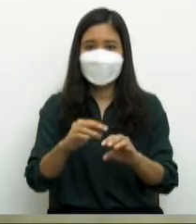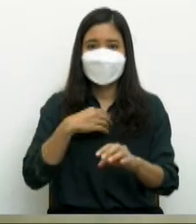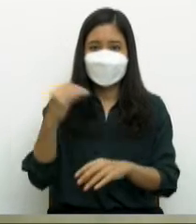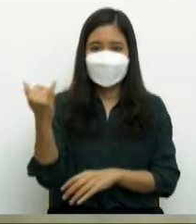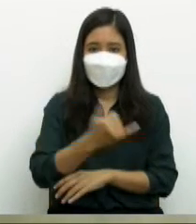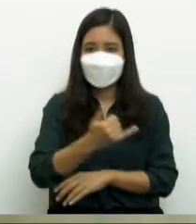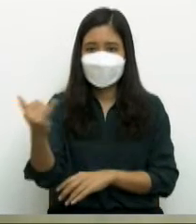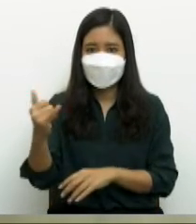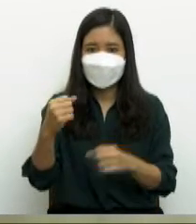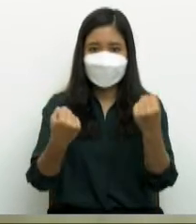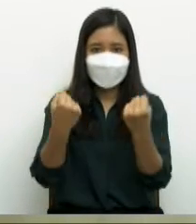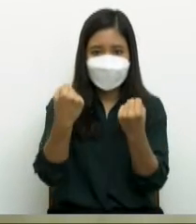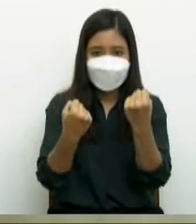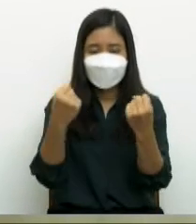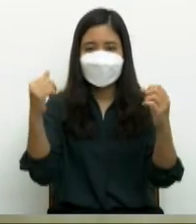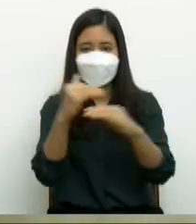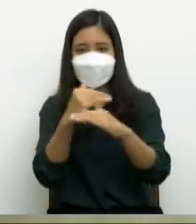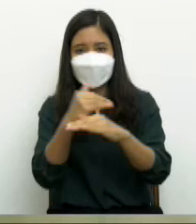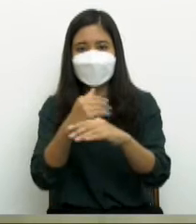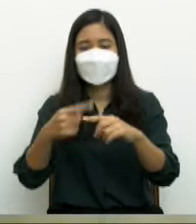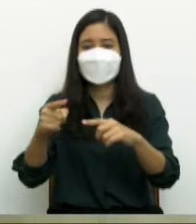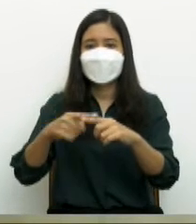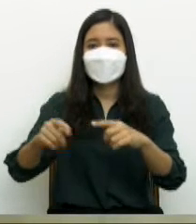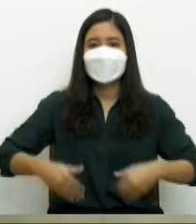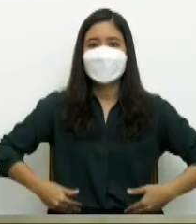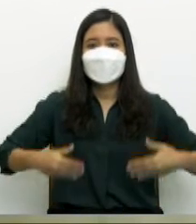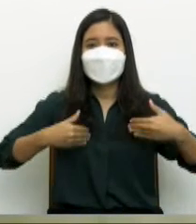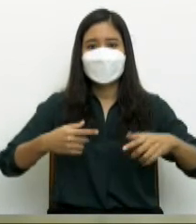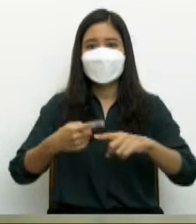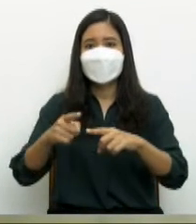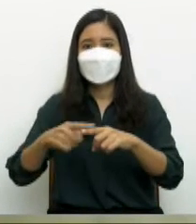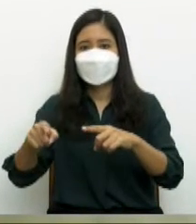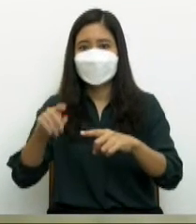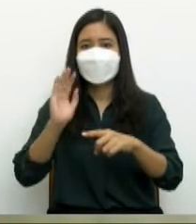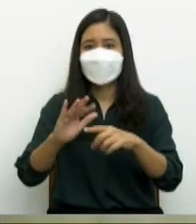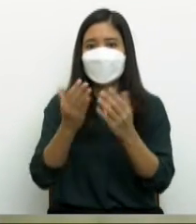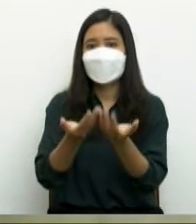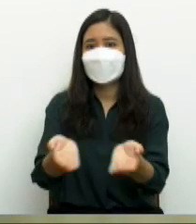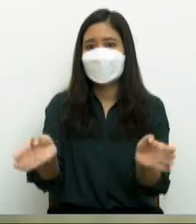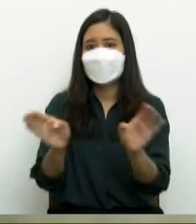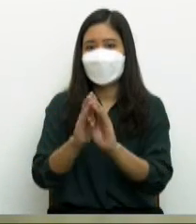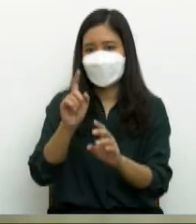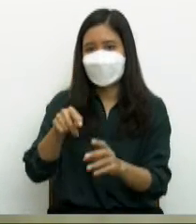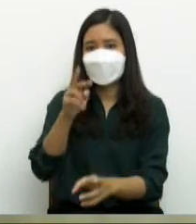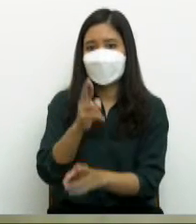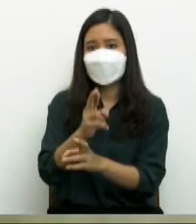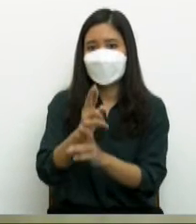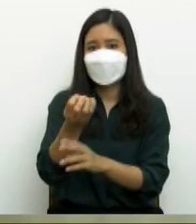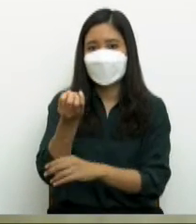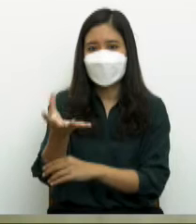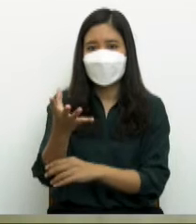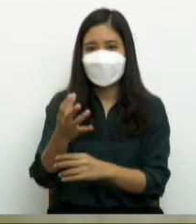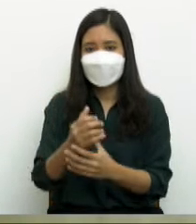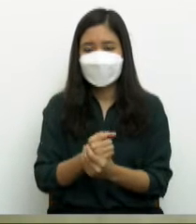การคมนาคมต่างๆและการใช้ชีวิตอ่านส่วนตัวครอบครัวก็จะมีความลำบากมากขึ้นอย่างไรก็ตาม